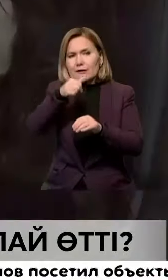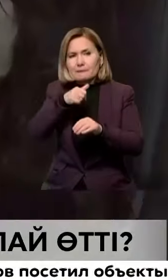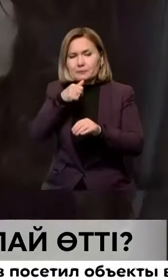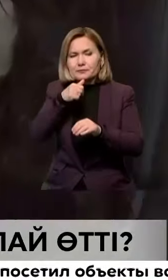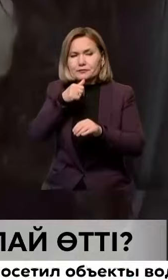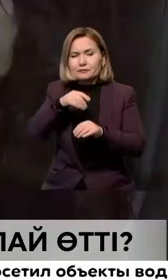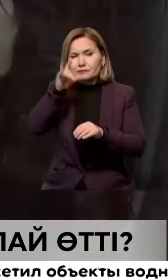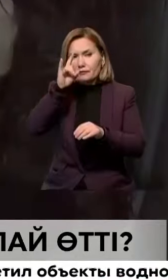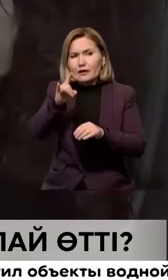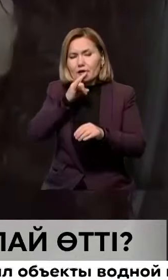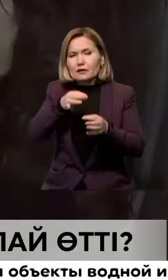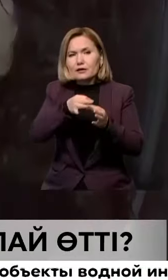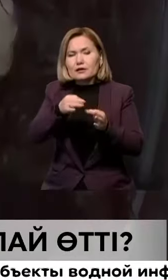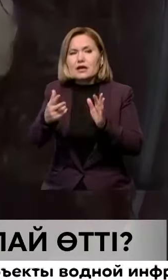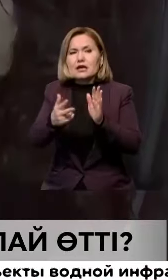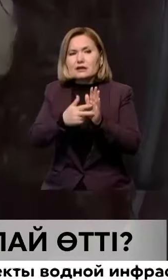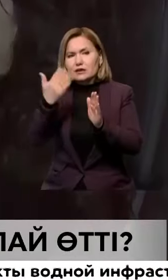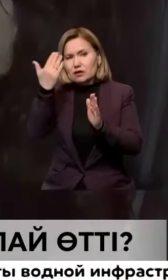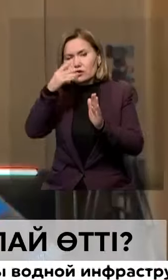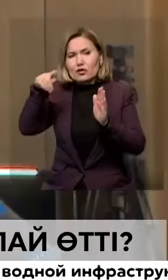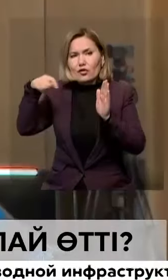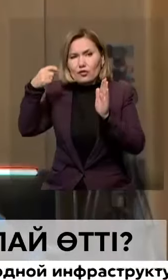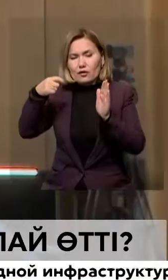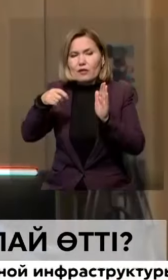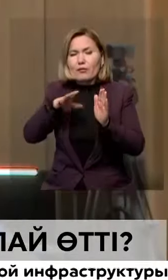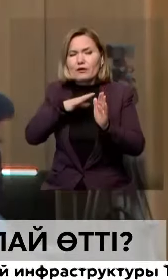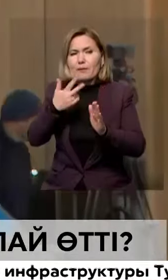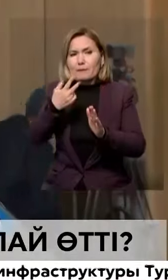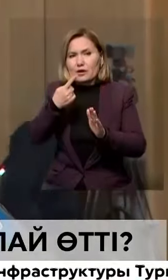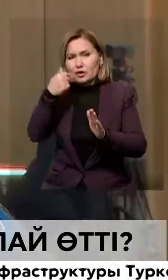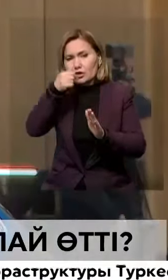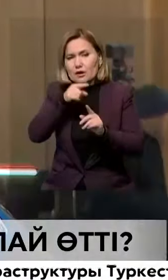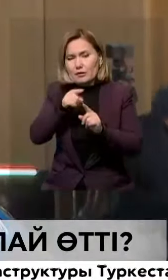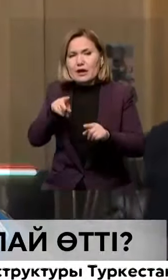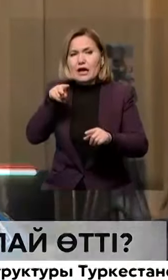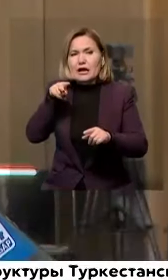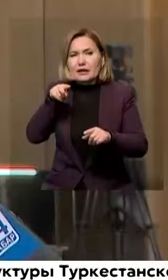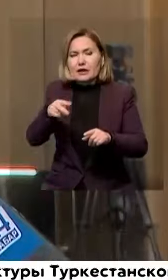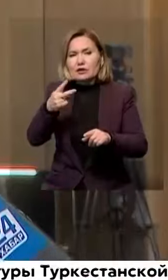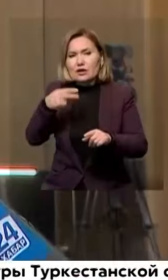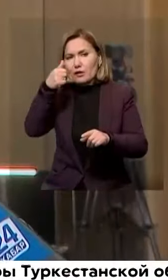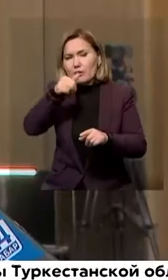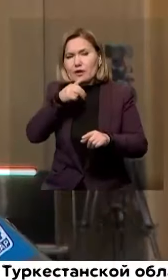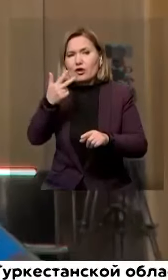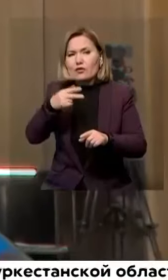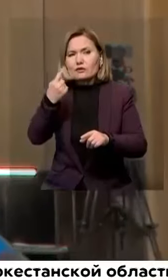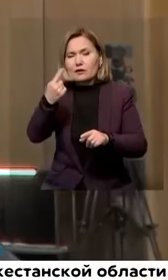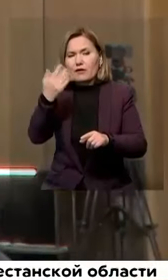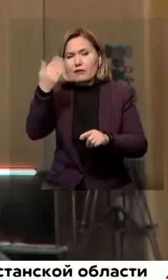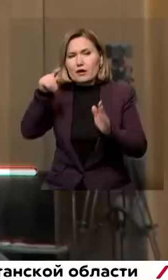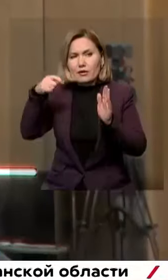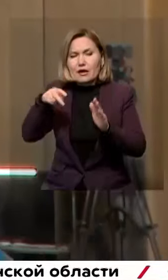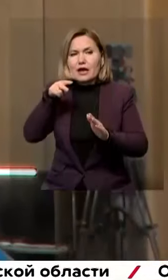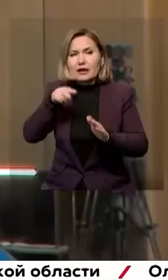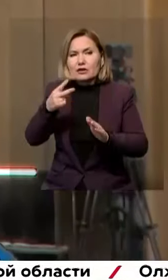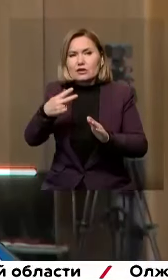2011 жылы Қазақстан бойынша 8 ақ кинопрокатқа шыққан бір жылда. Ал 2022 жылы 31 фильм,